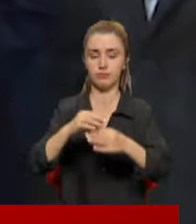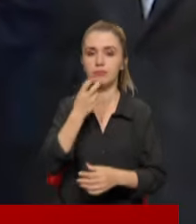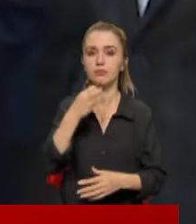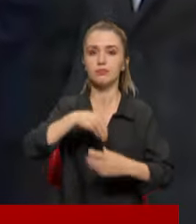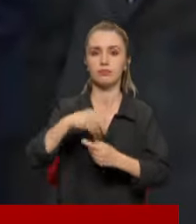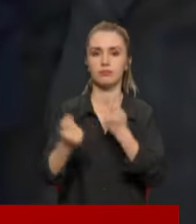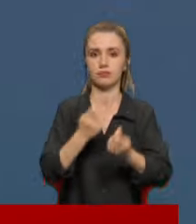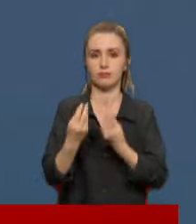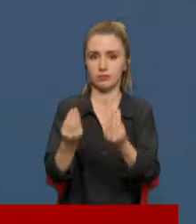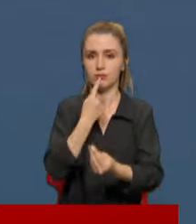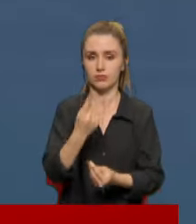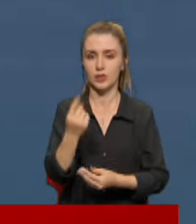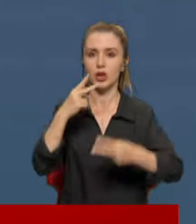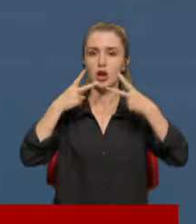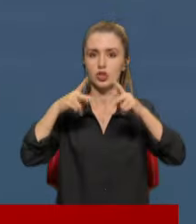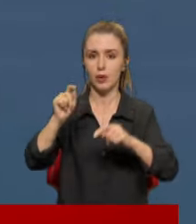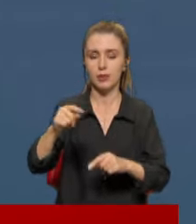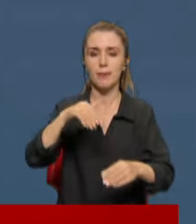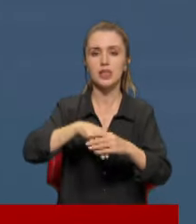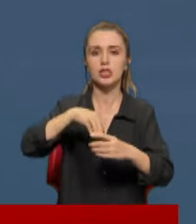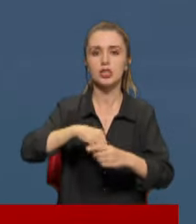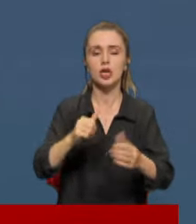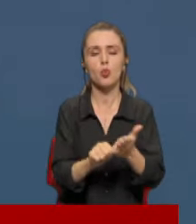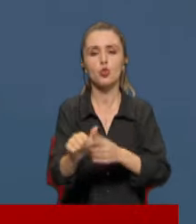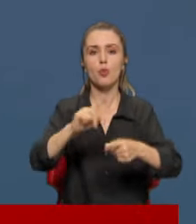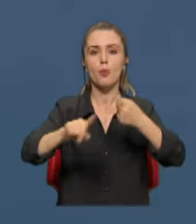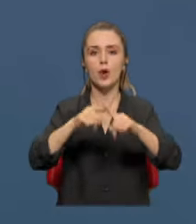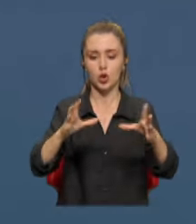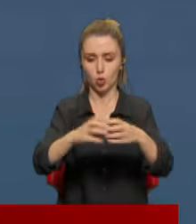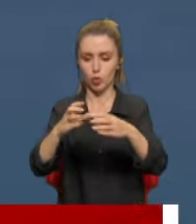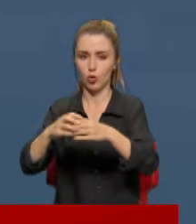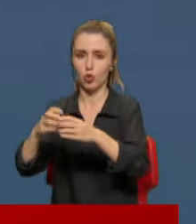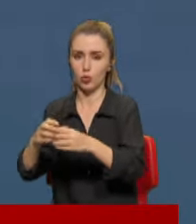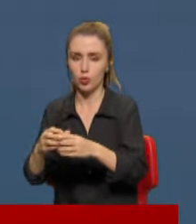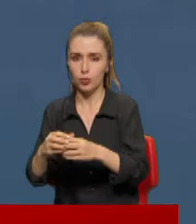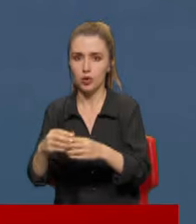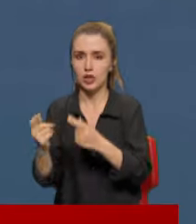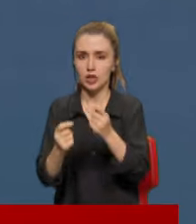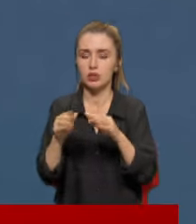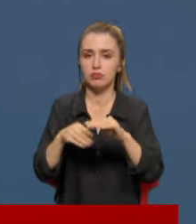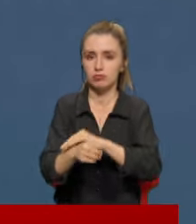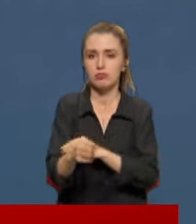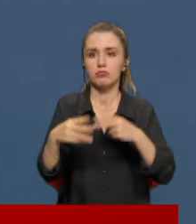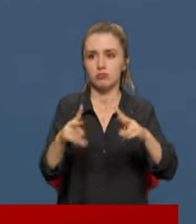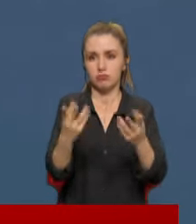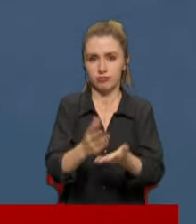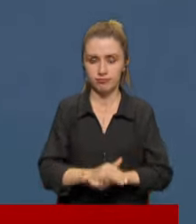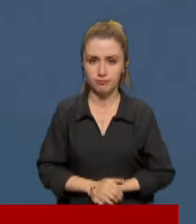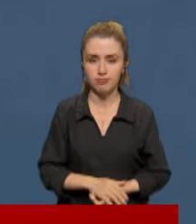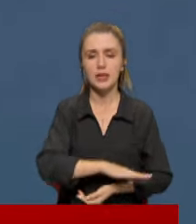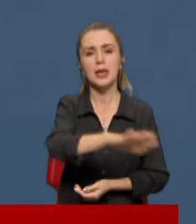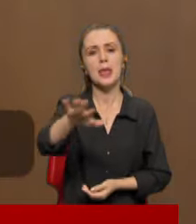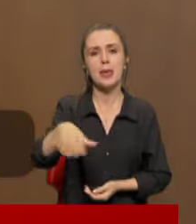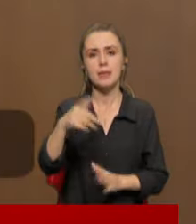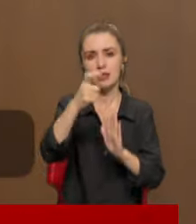işe alınmasını savundu. Meclisteki bütün parti gruplarının kontenjanları var ve hepsinin meclise yerleştirdiği insanlar var.